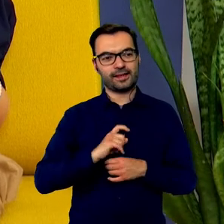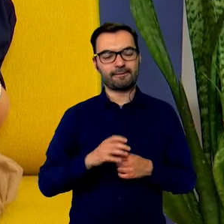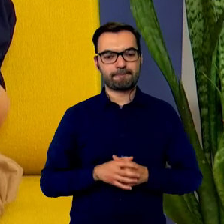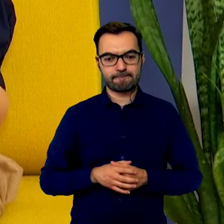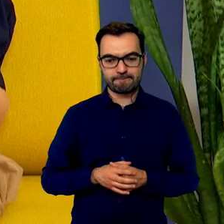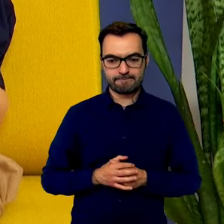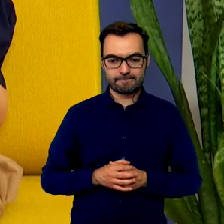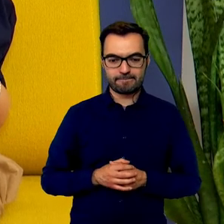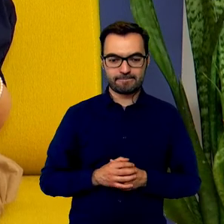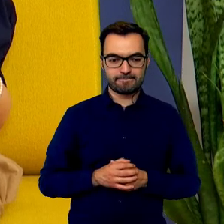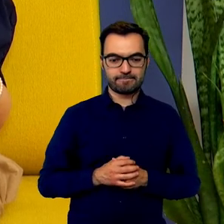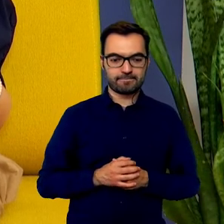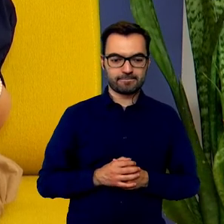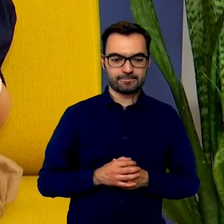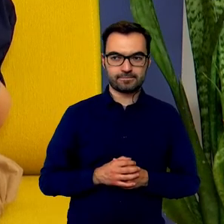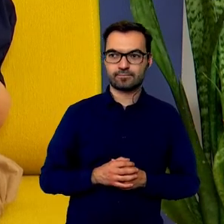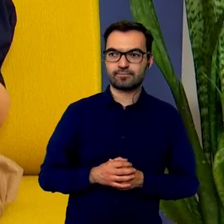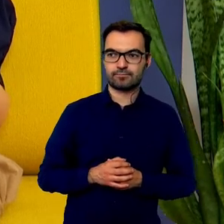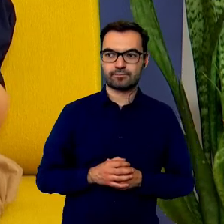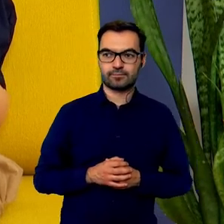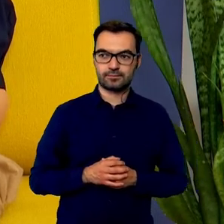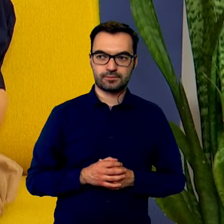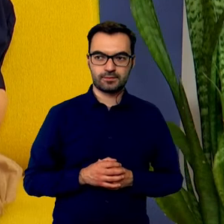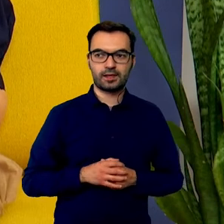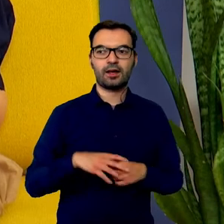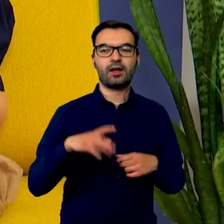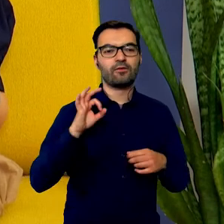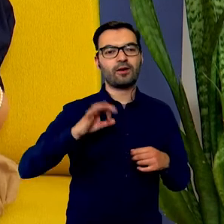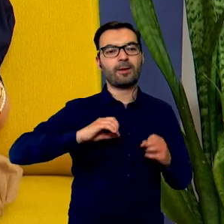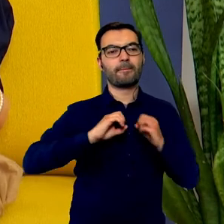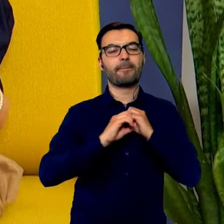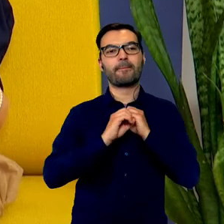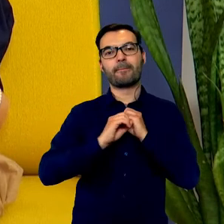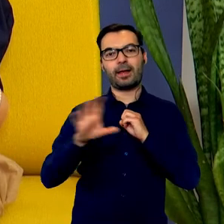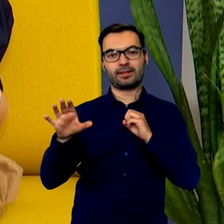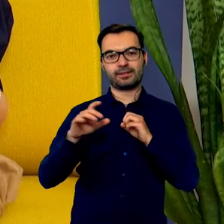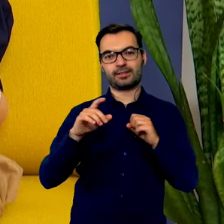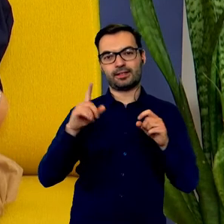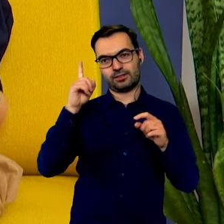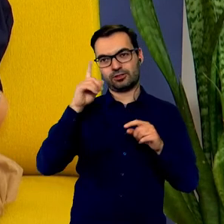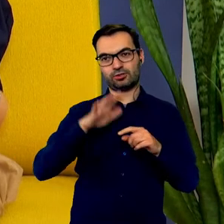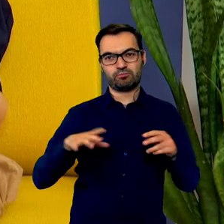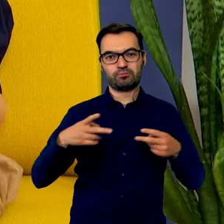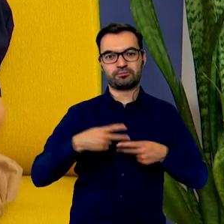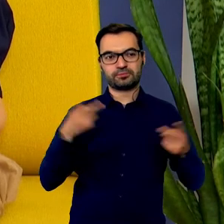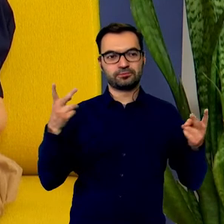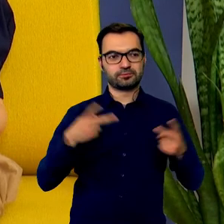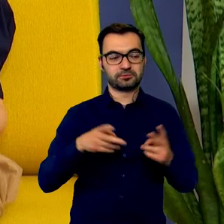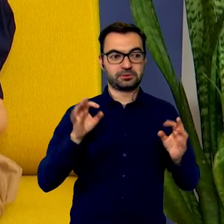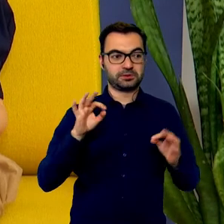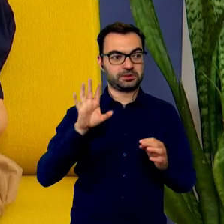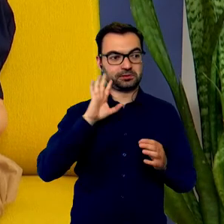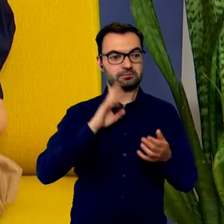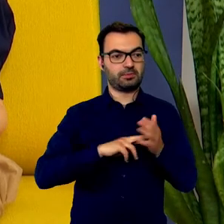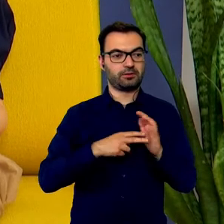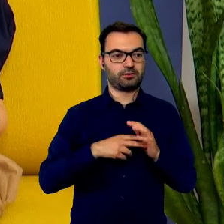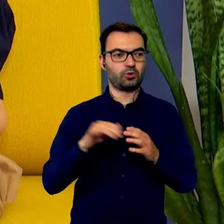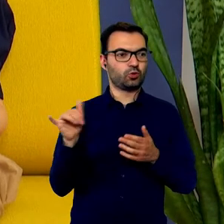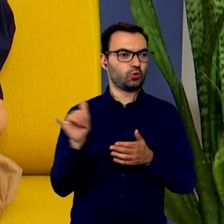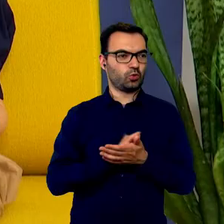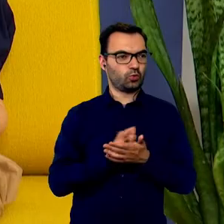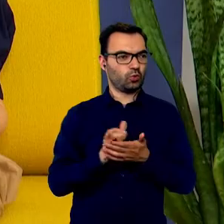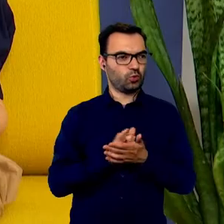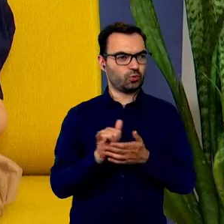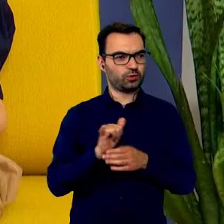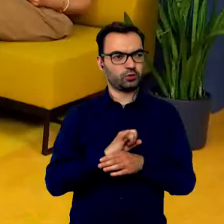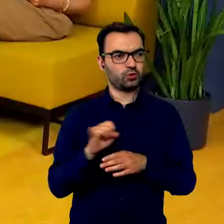a tym, co tak na bieżąco publikuje pani w mediach społecznościowych? Teraz zdaje się, że planuje pani odpalić YouTube'a, czy już